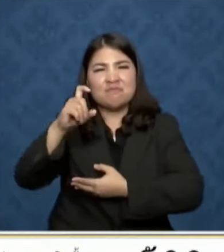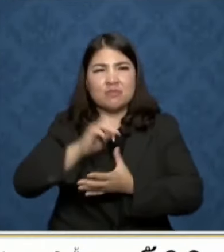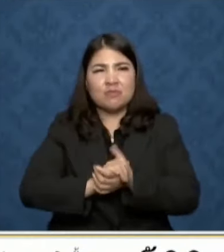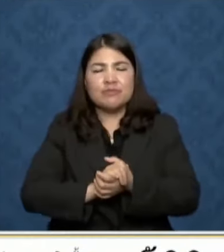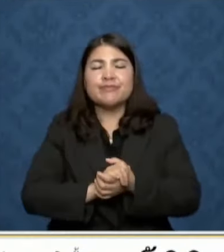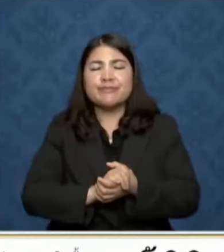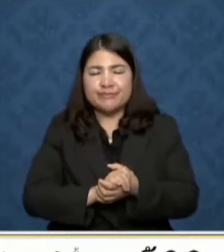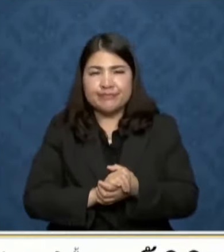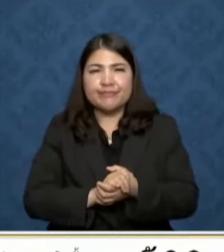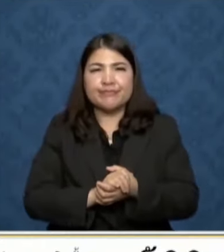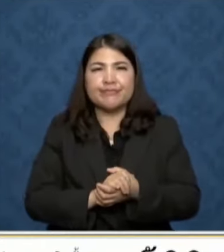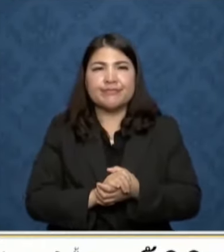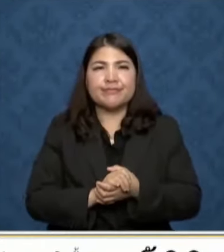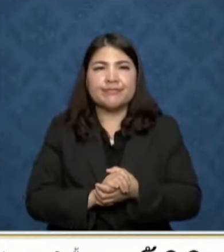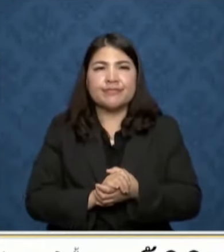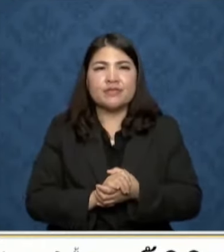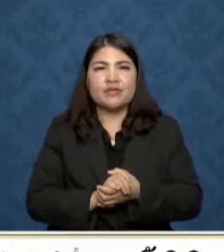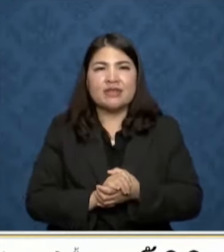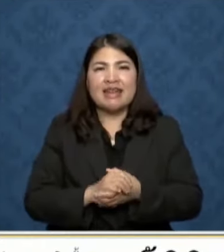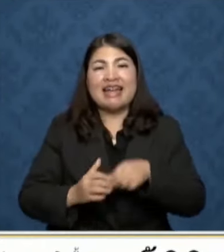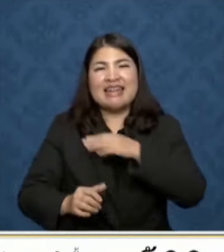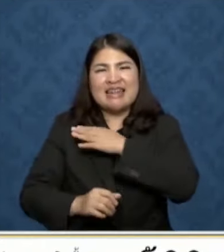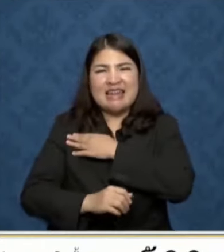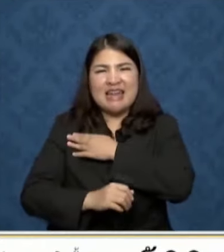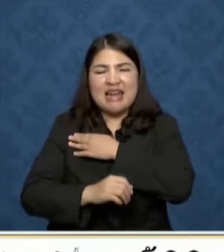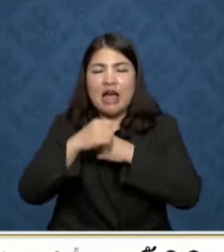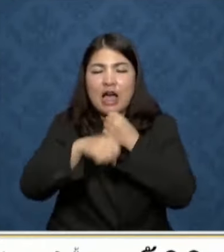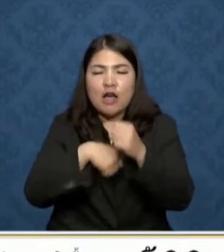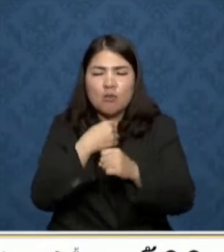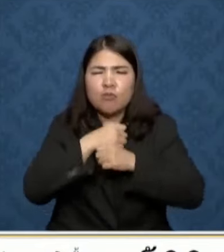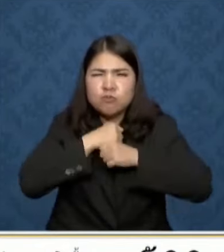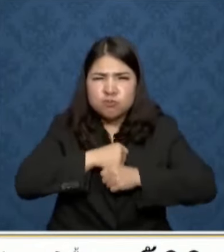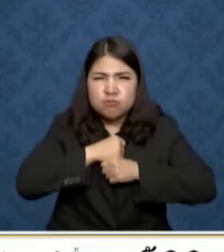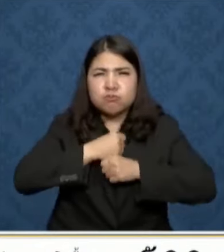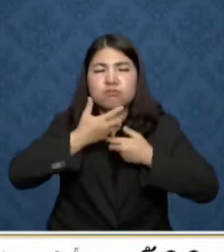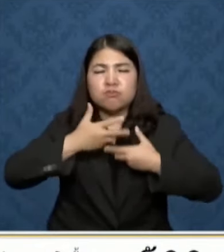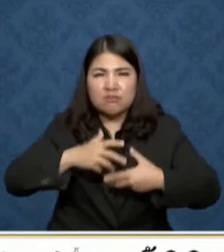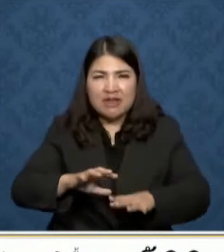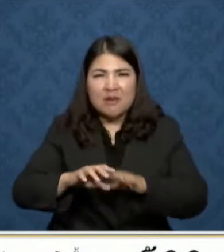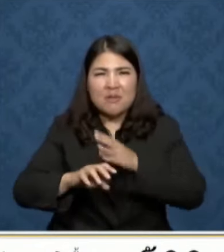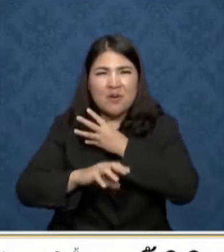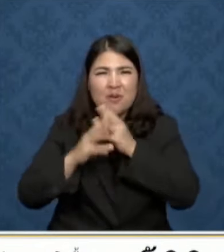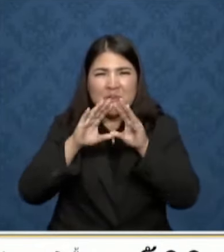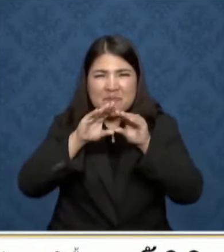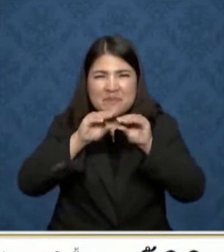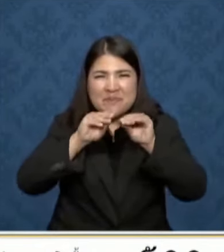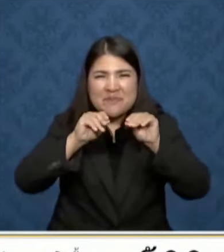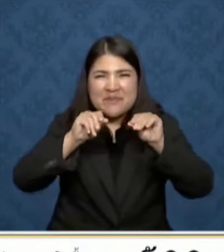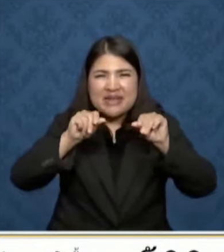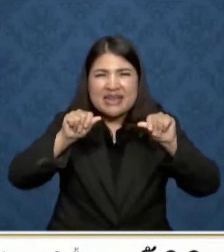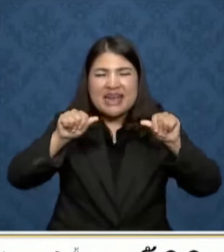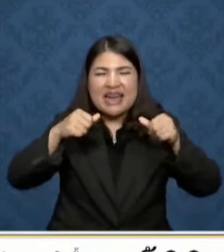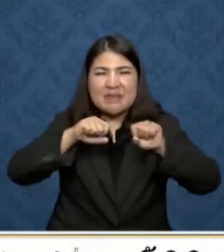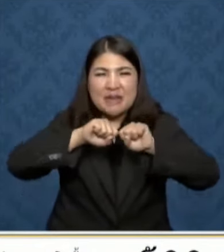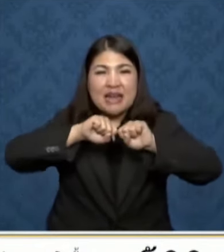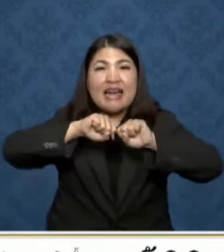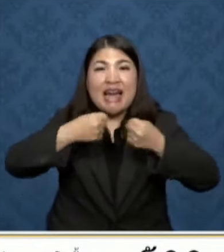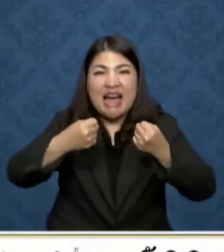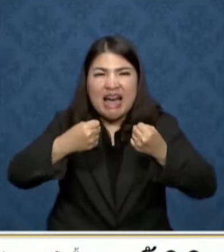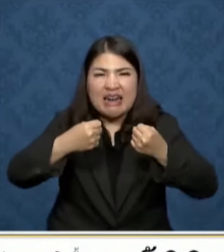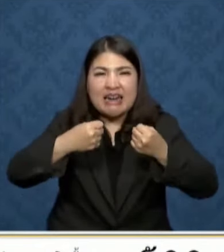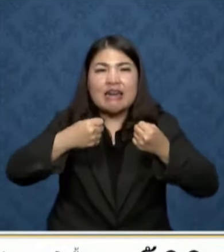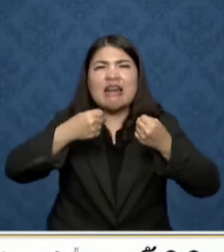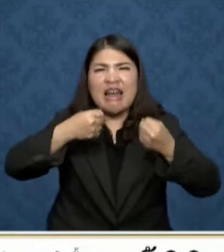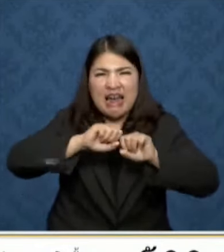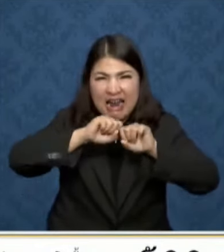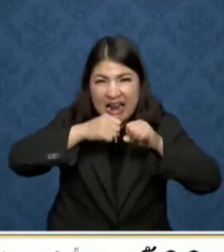อนนึงเนี่ยBe pontโคขความเสื่อมอายุเยอะพอายุเยอะปุ๊บมัก็เปưỡยปัก็ยุ่ยเยsmithมัขาดหกแน